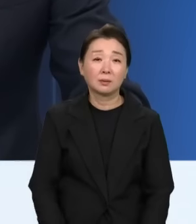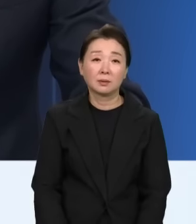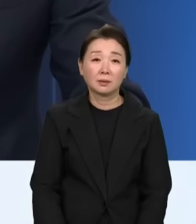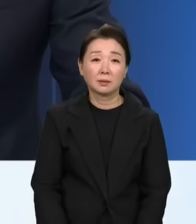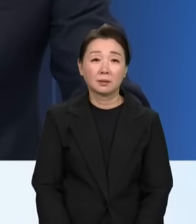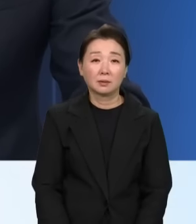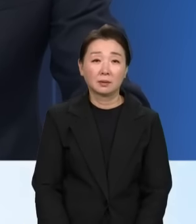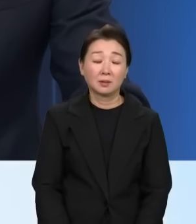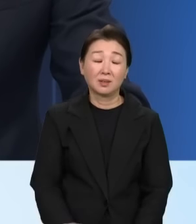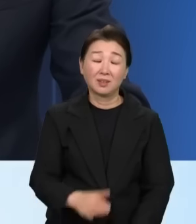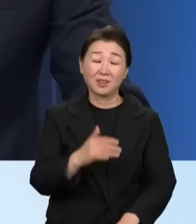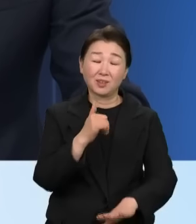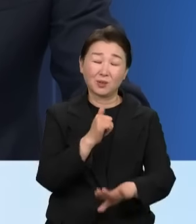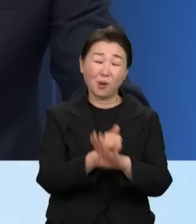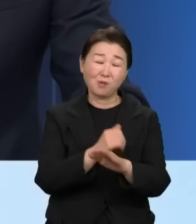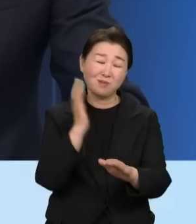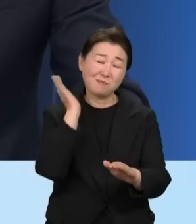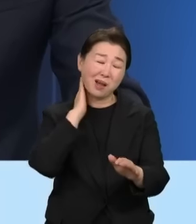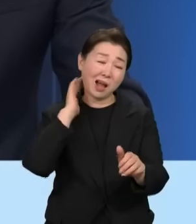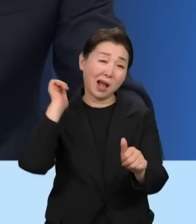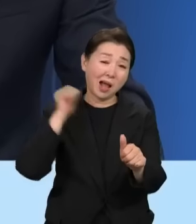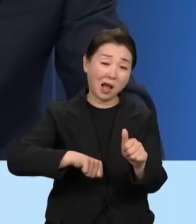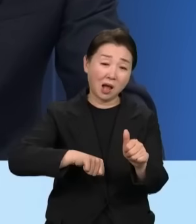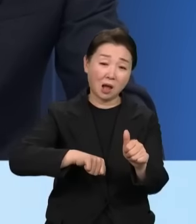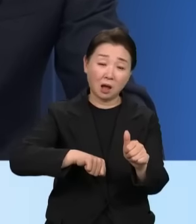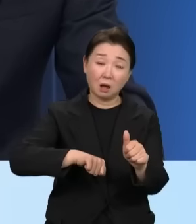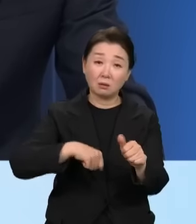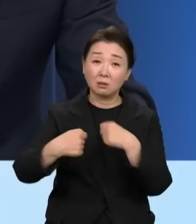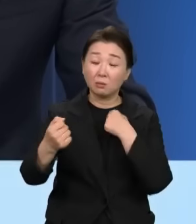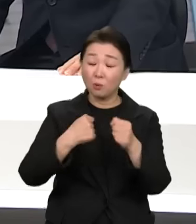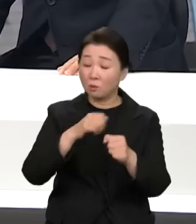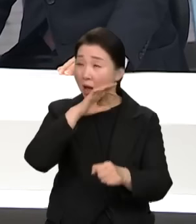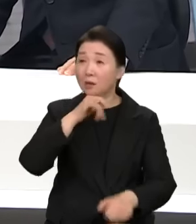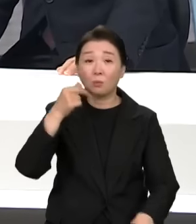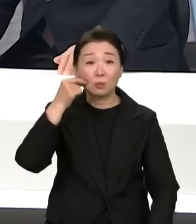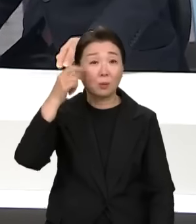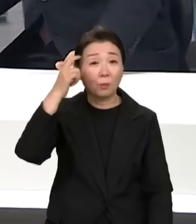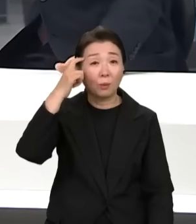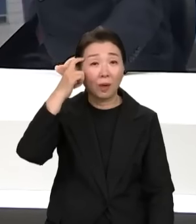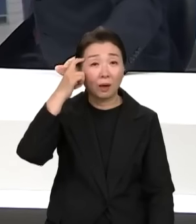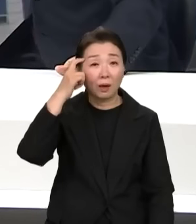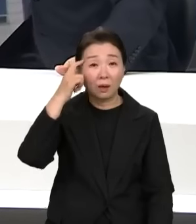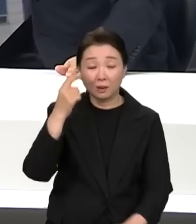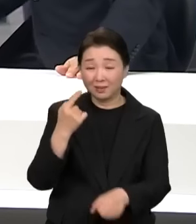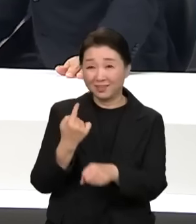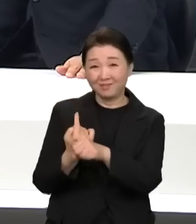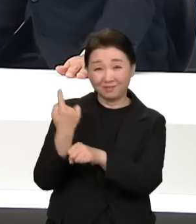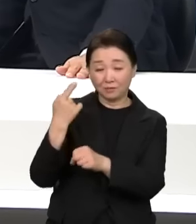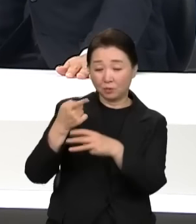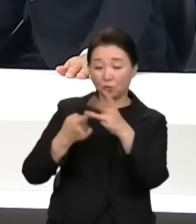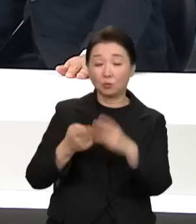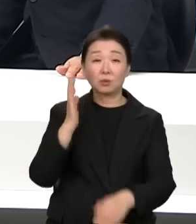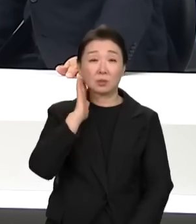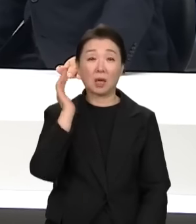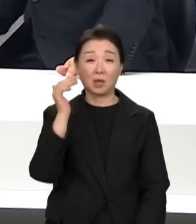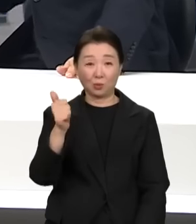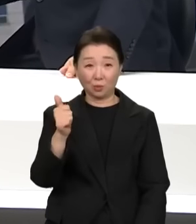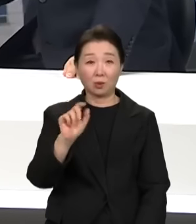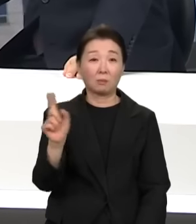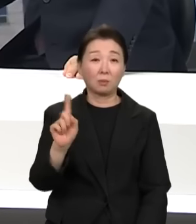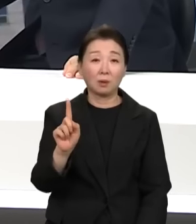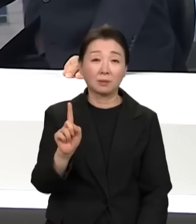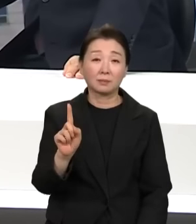것처럼 뒤통수 맞았다 이런 비판 속에서 제대로 항의를 하지 못하고 있는 상황인데, 자, 왜 그러냐? 일단 지난해였죠. 윤 대통령이 선제적으로